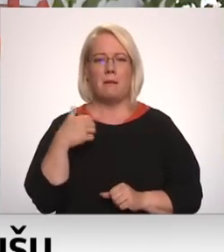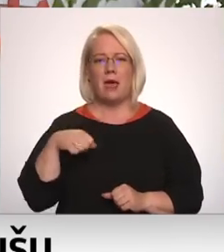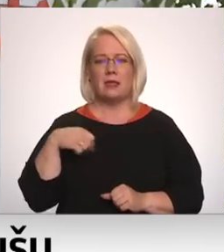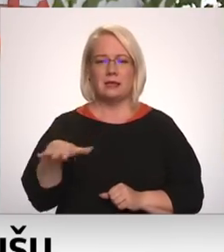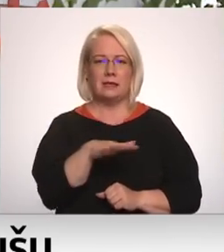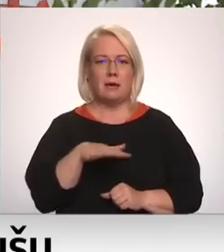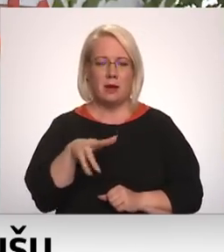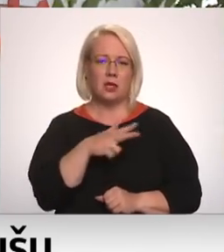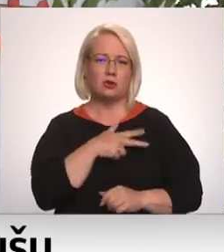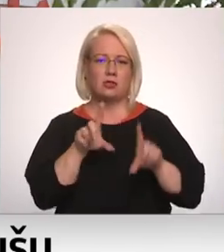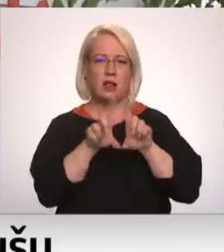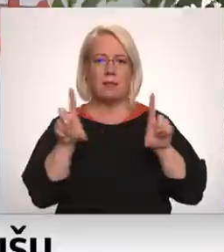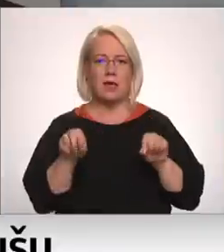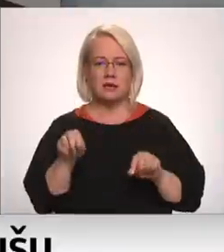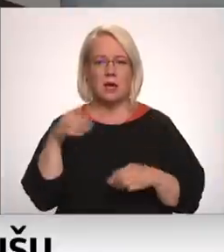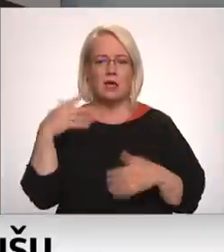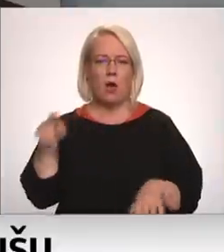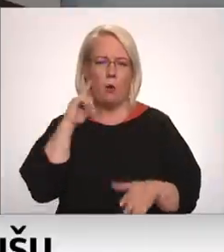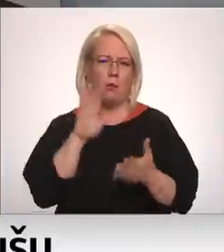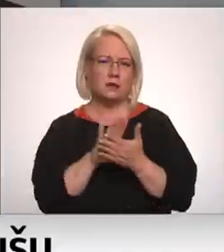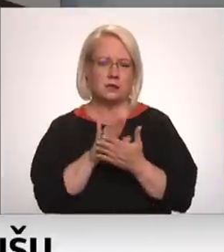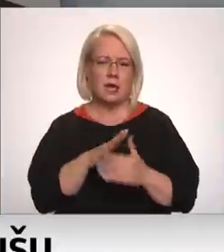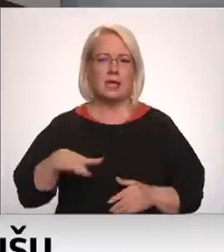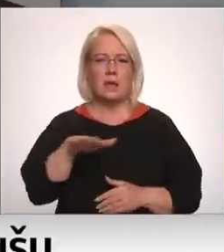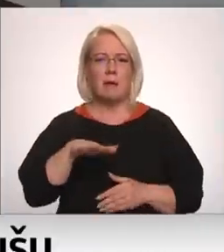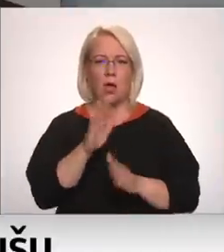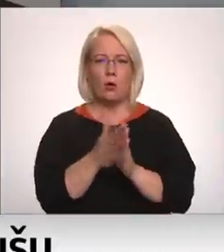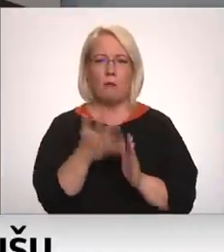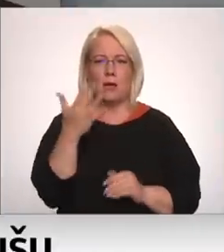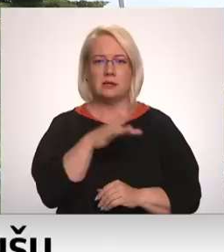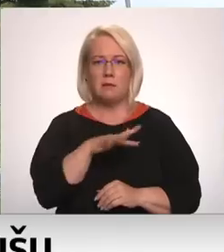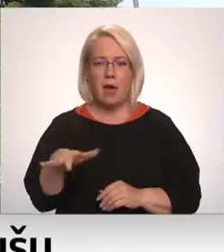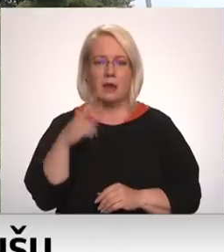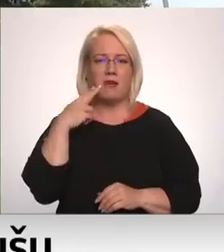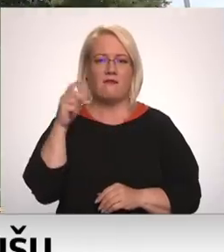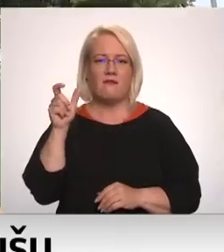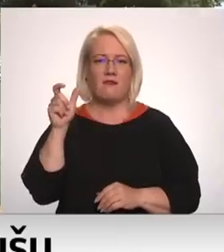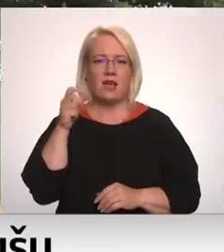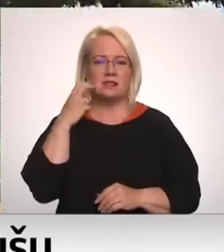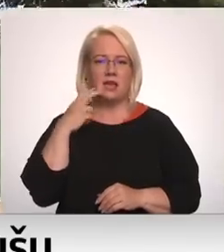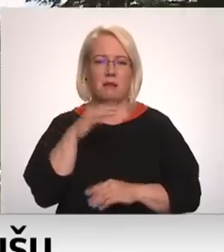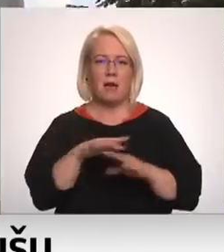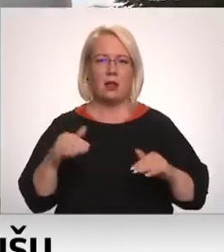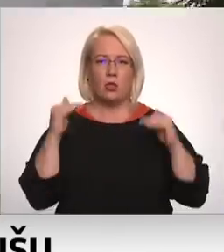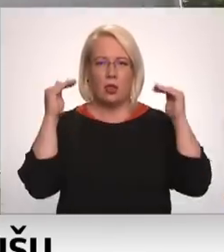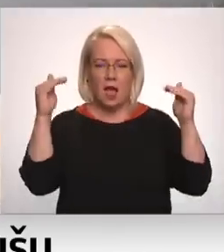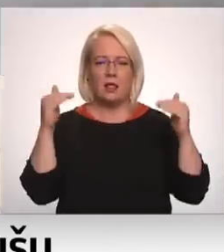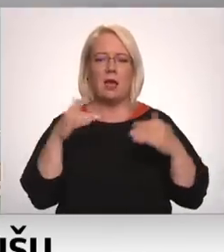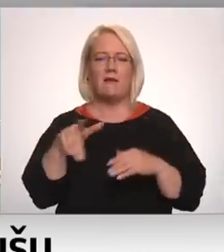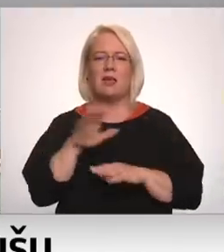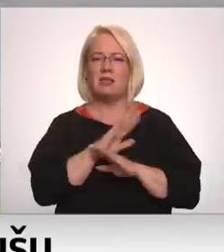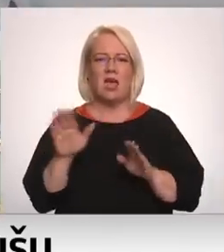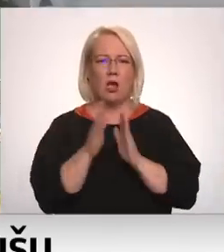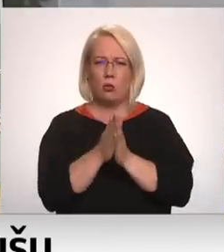Siguldas sociālajiem dienestam bija zināma. Kopā ģimenei ir 5 bērni, vecākie jau lieli, bet viņi bija nevis pabalstu lūdzēji, bet daudz